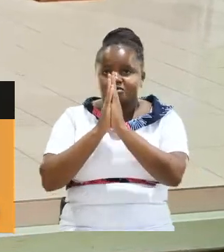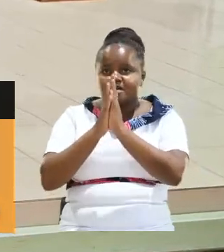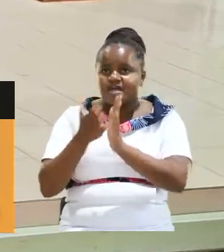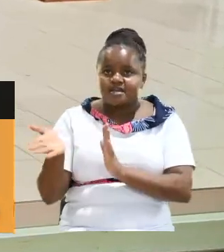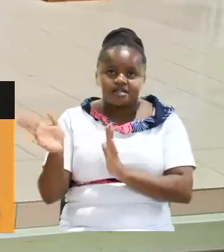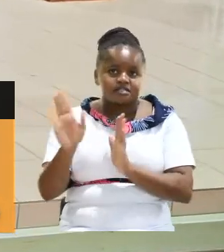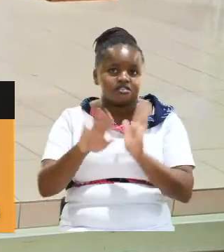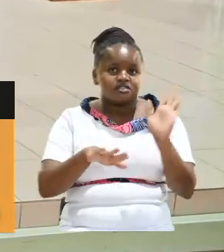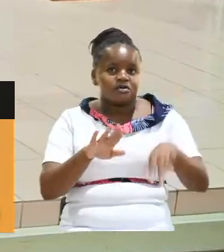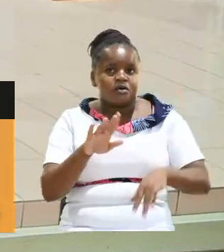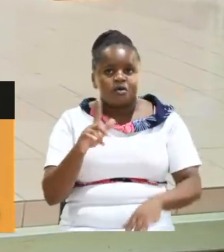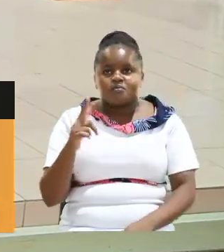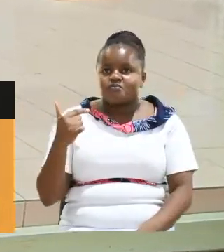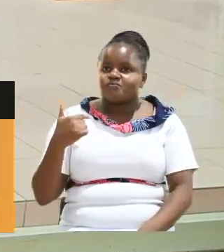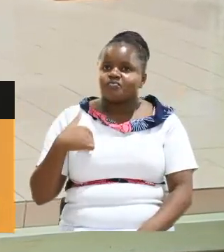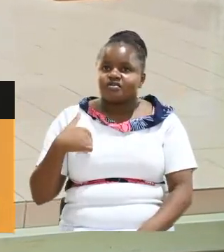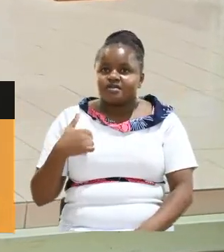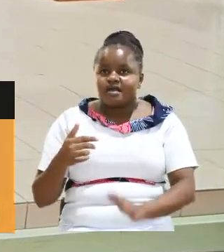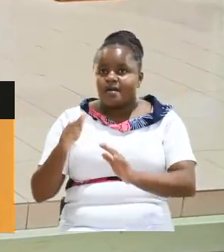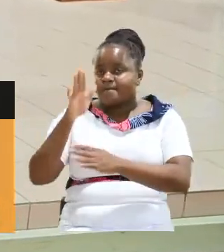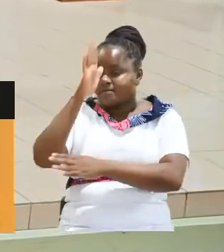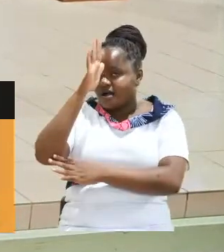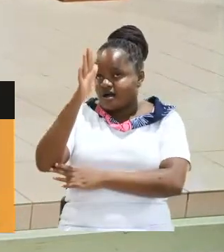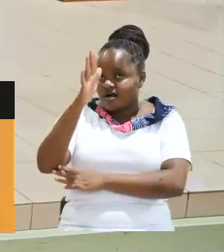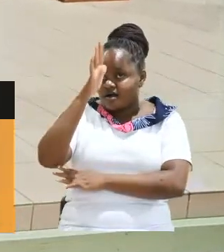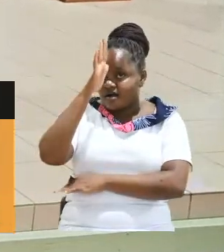Ninaomba nirekebishe.